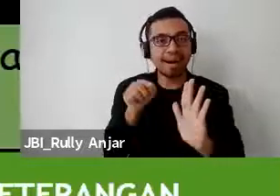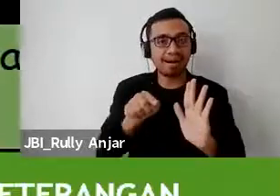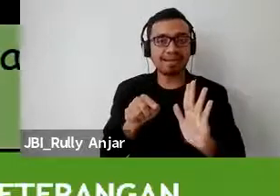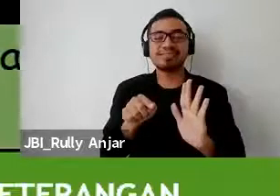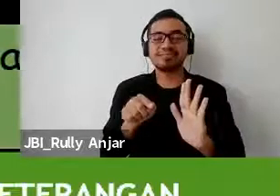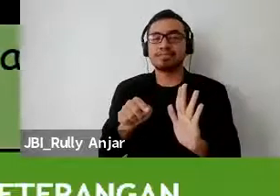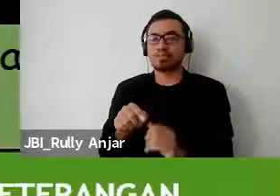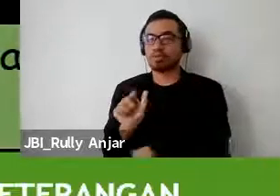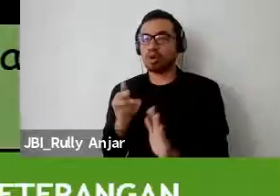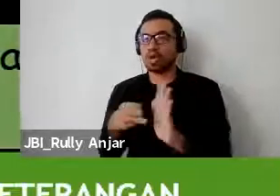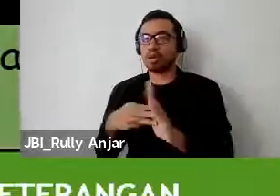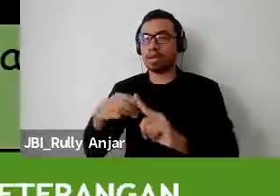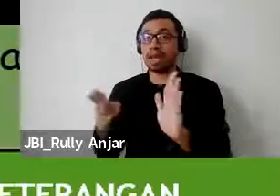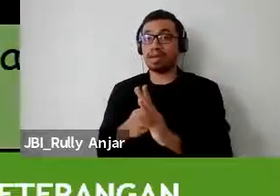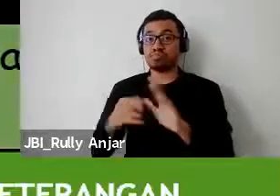pertumbuhan ekonomi. Tetapi